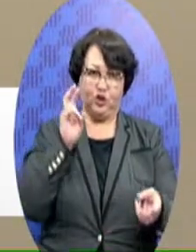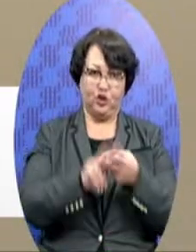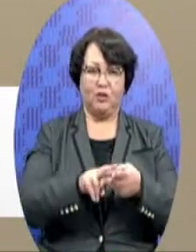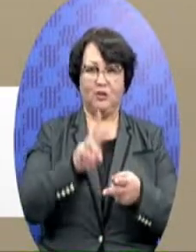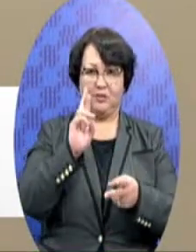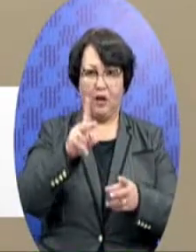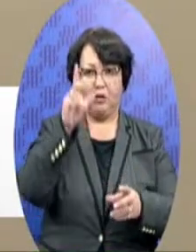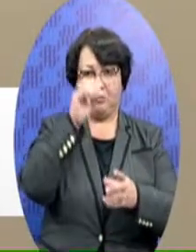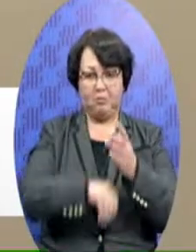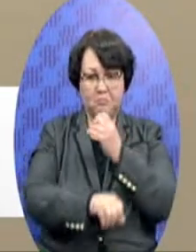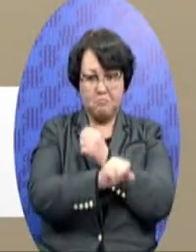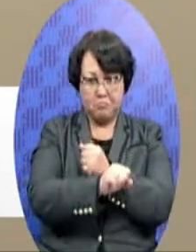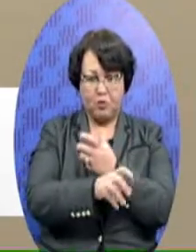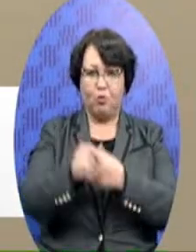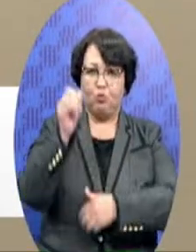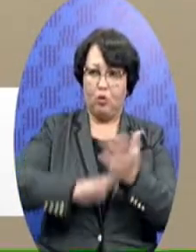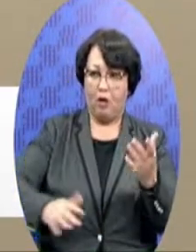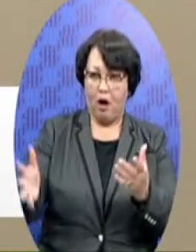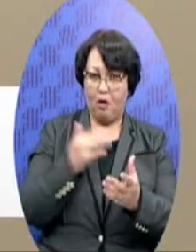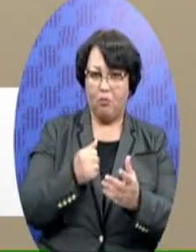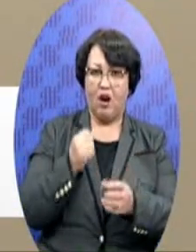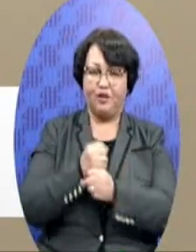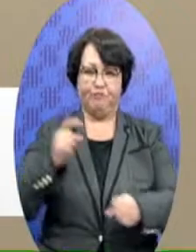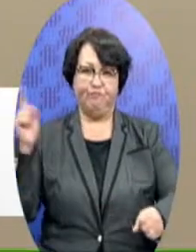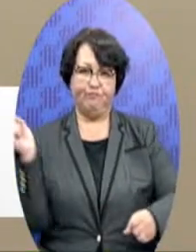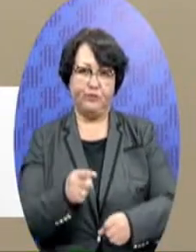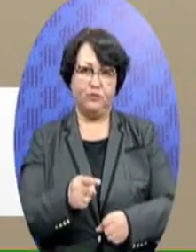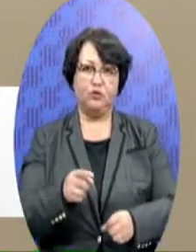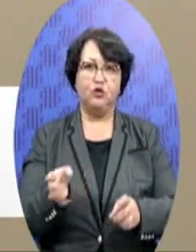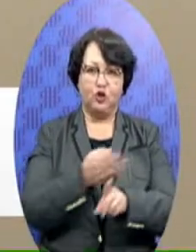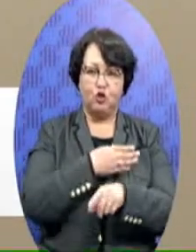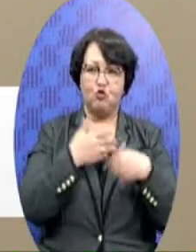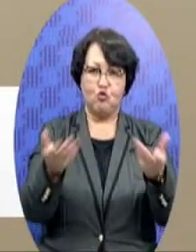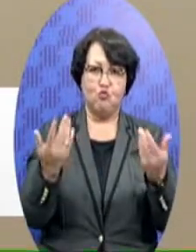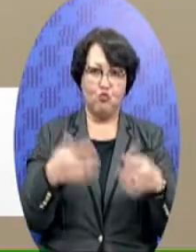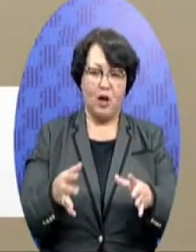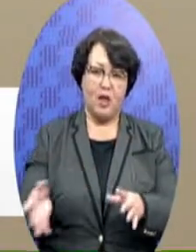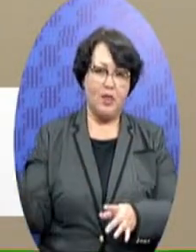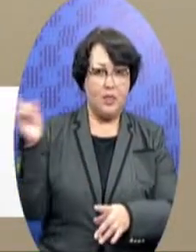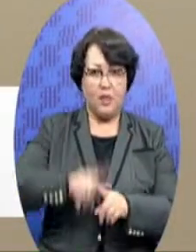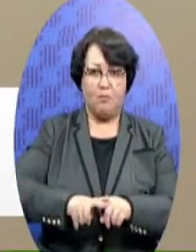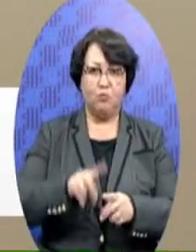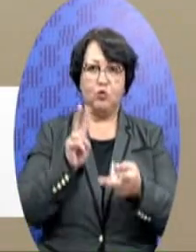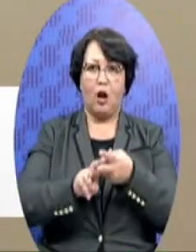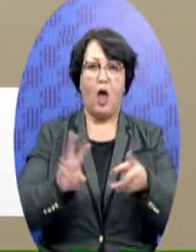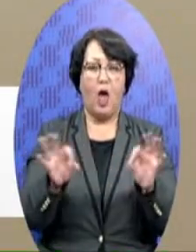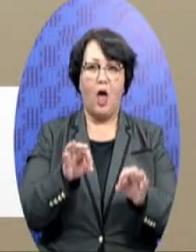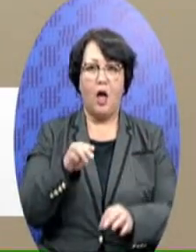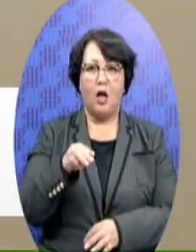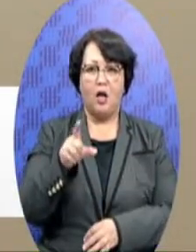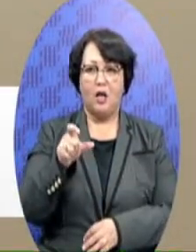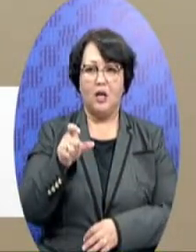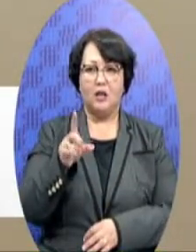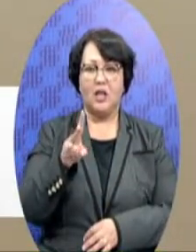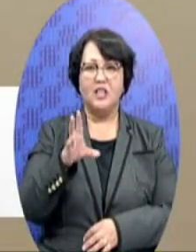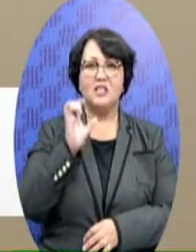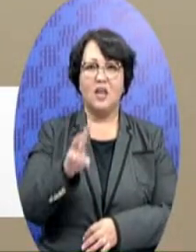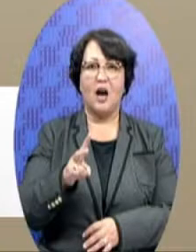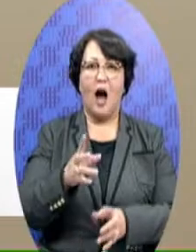ял шийтгэл аваад хойрох торгох нийт төстэй ажил хэлхэл авсан бол мөн дээр нэмэгдээд хойрох ял оногдуулахгүйгээр тийссэн хүний тоо